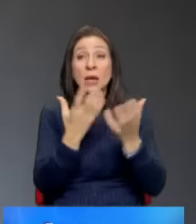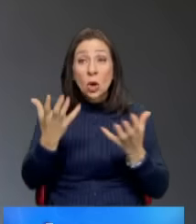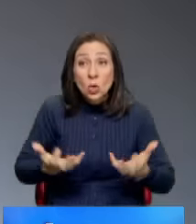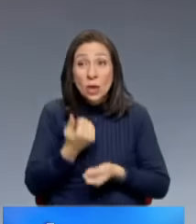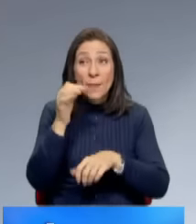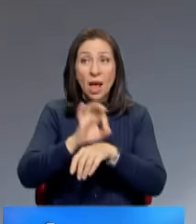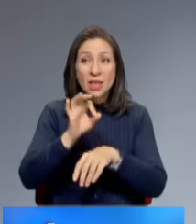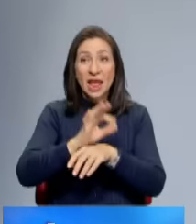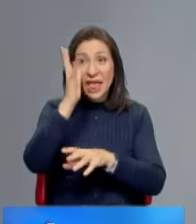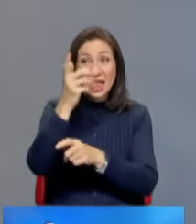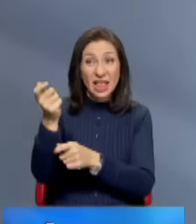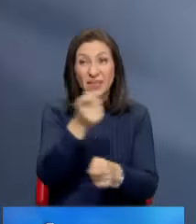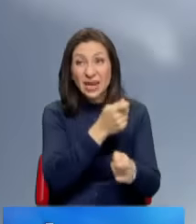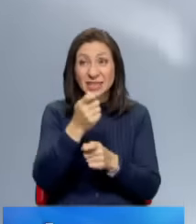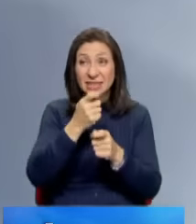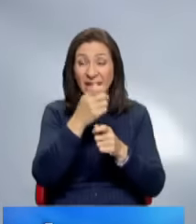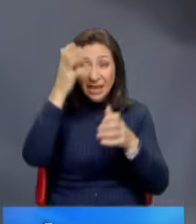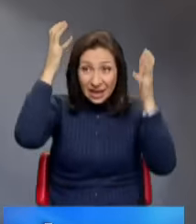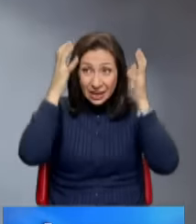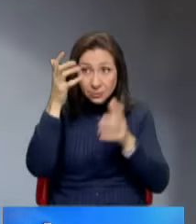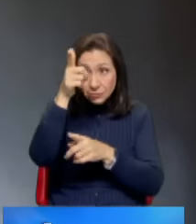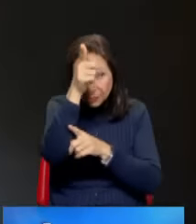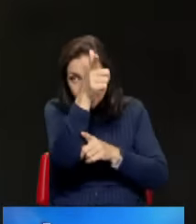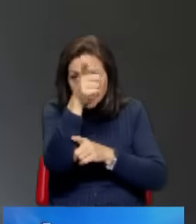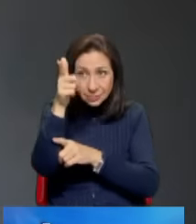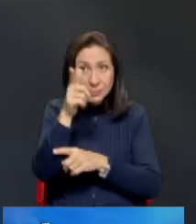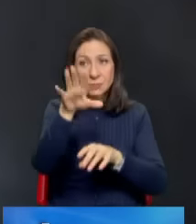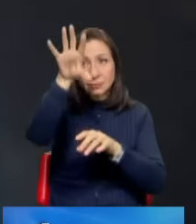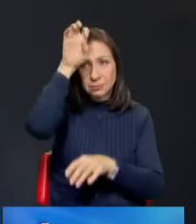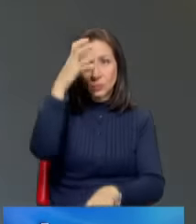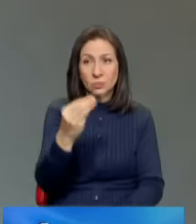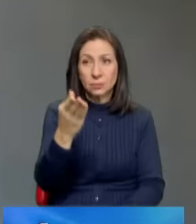kurtarılma anları itfaiyecilerin kas kamerasıyla görüntülendi.